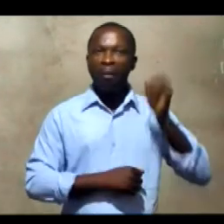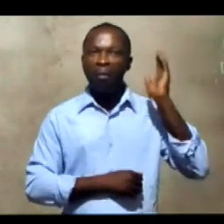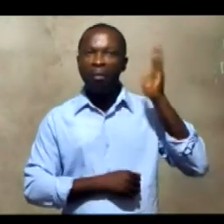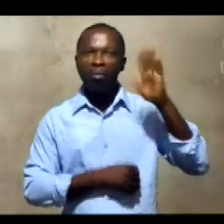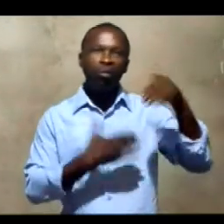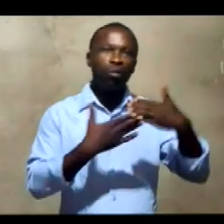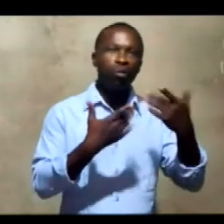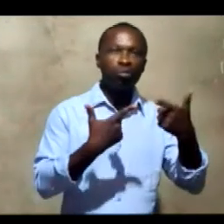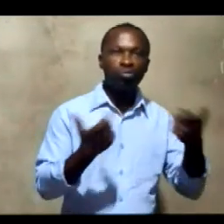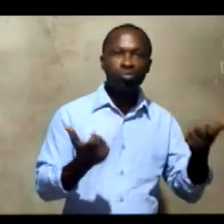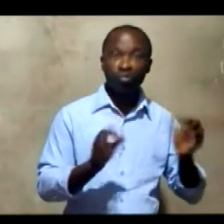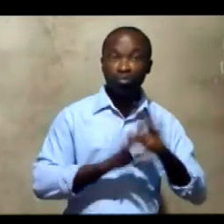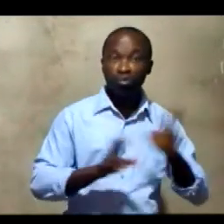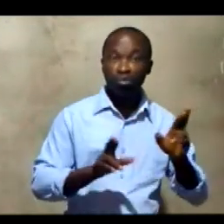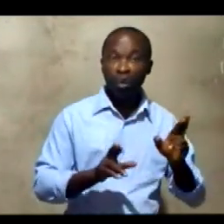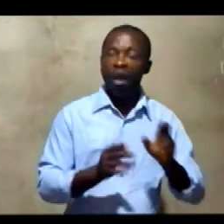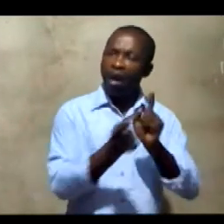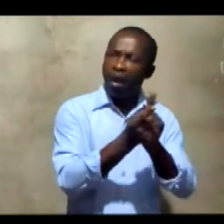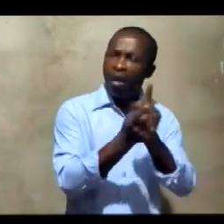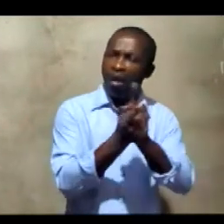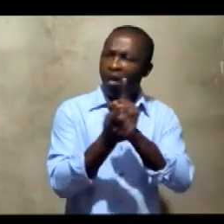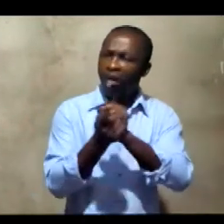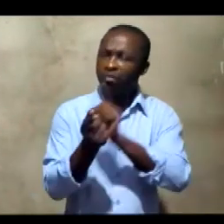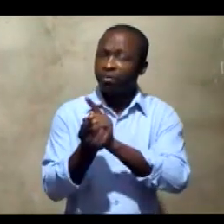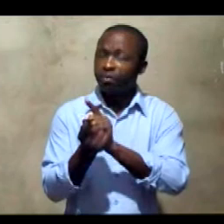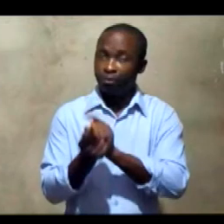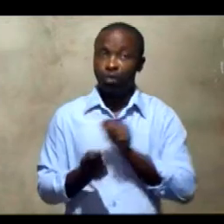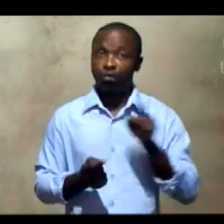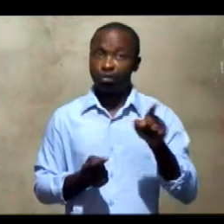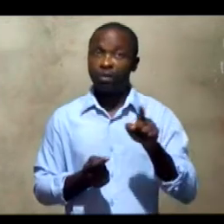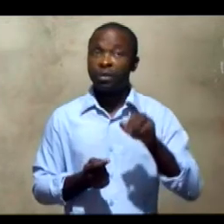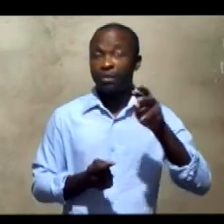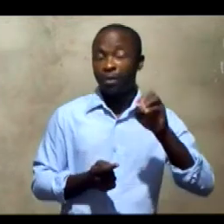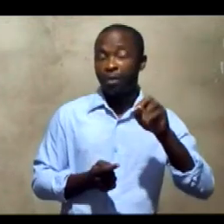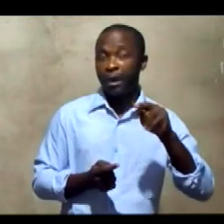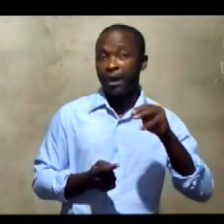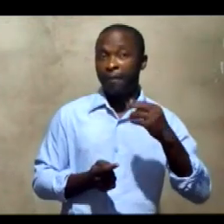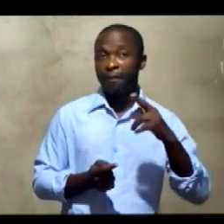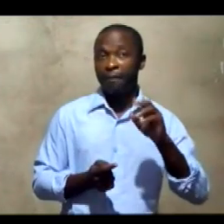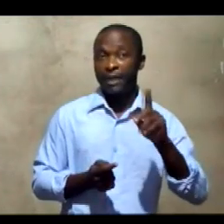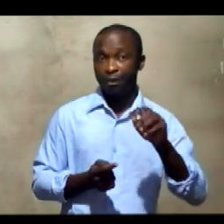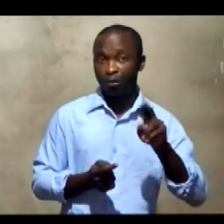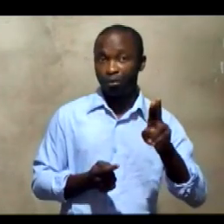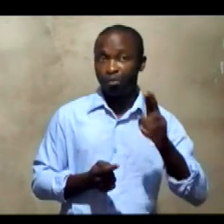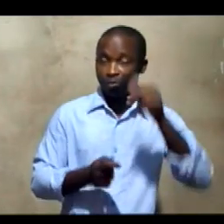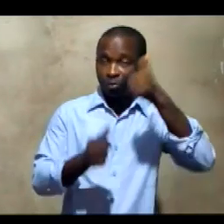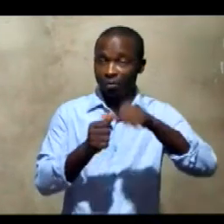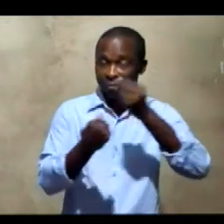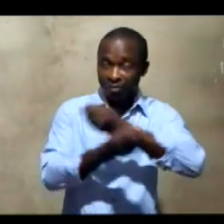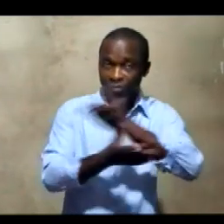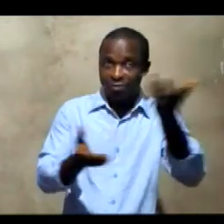médias. Durant son propos, Mohamedou Boubacar a rappelé que les défis qui attendent l'ECAM sont nombreux, parmi lesquels